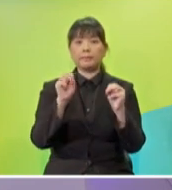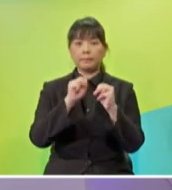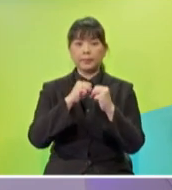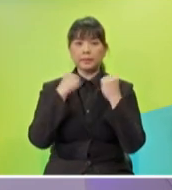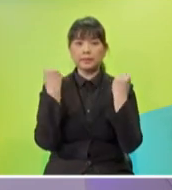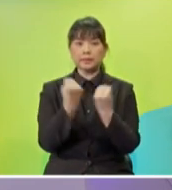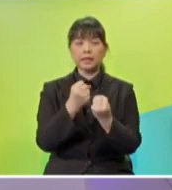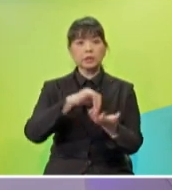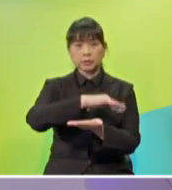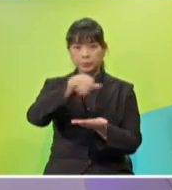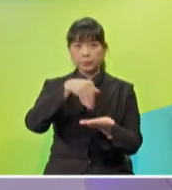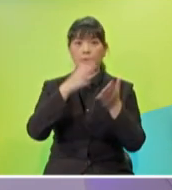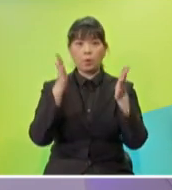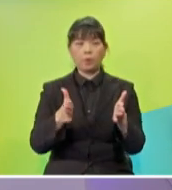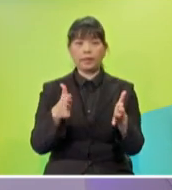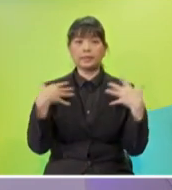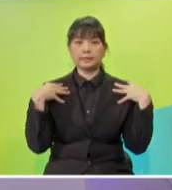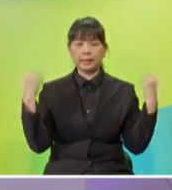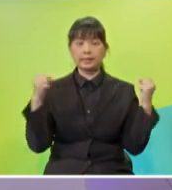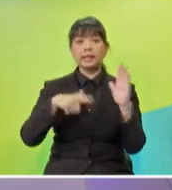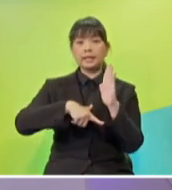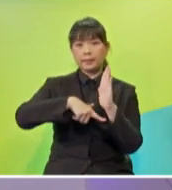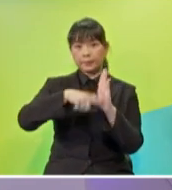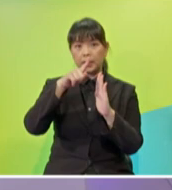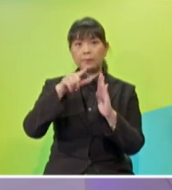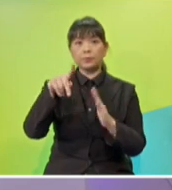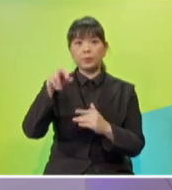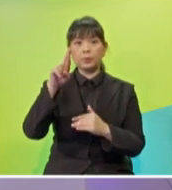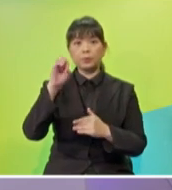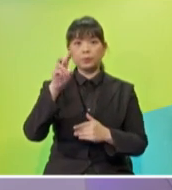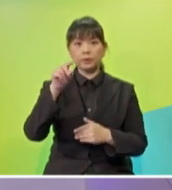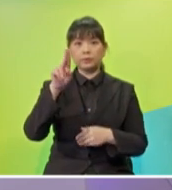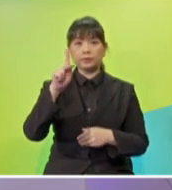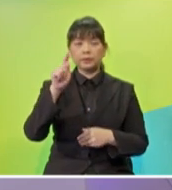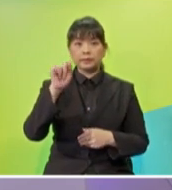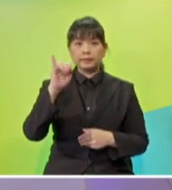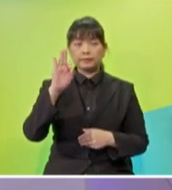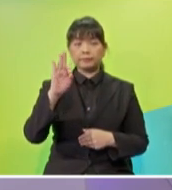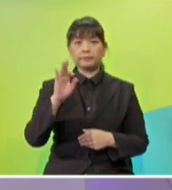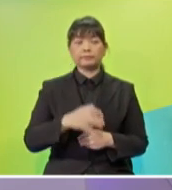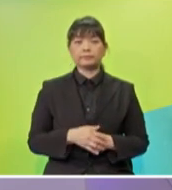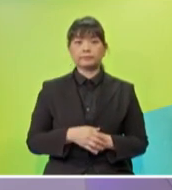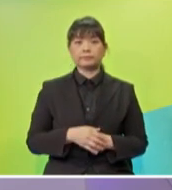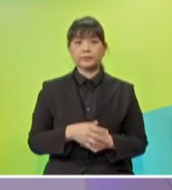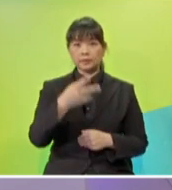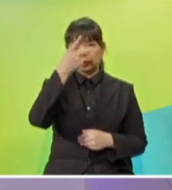sehat maka lebih produktif sebab hasil yang kita dapat itu lebih banyak